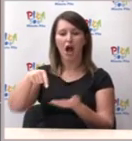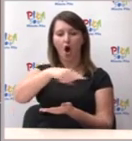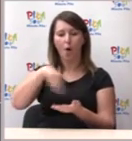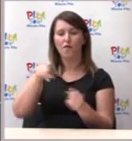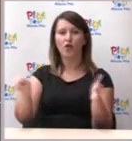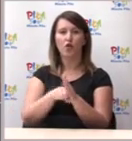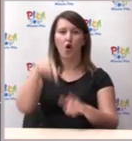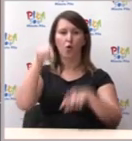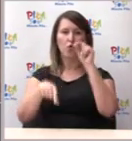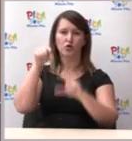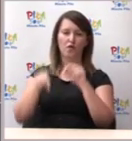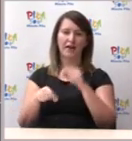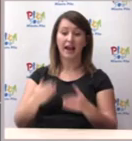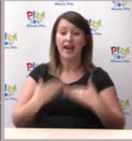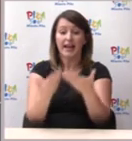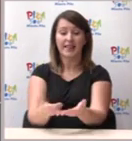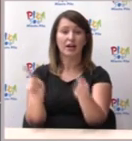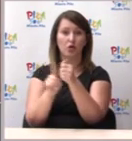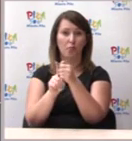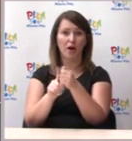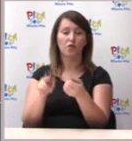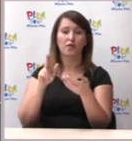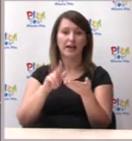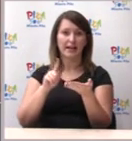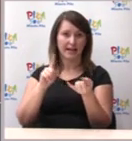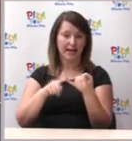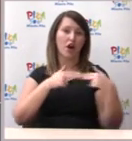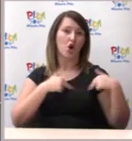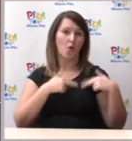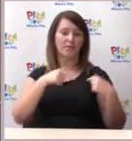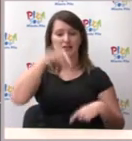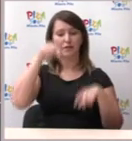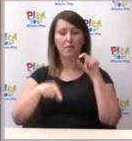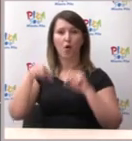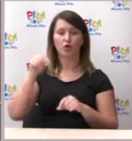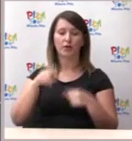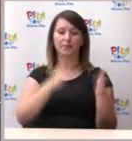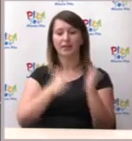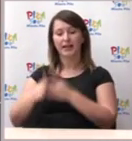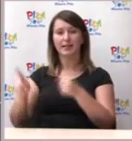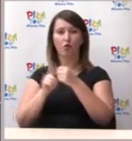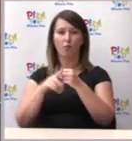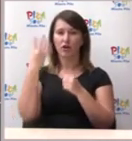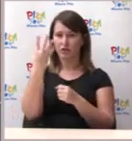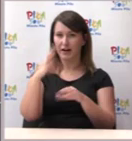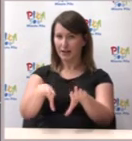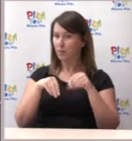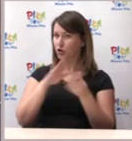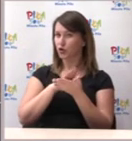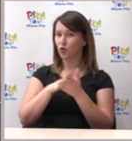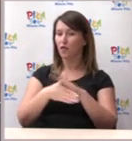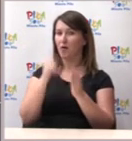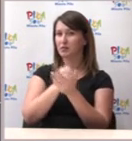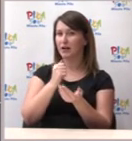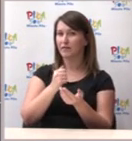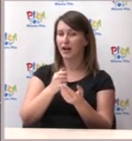ich numerów, granic oraz siedzib obwodowych komisji wyborczych. W punkcie czwartym Rada podjęła uchwałę w sprawie utworzenia